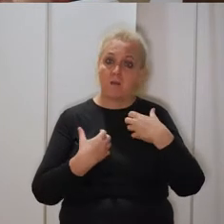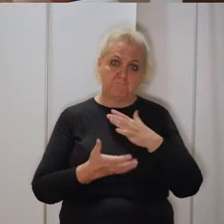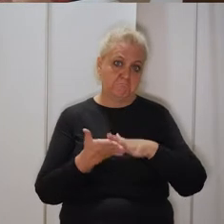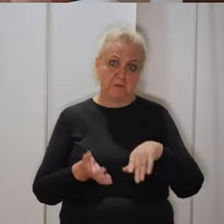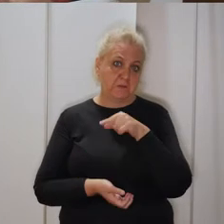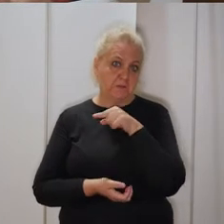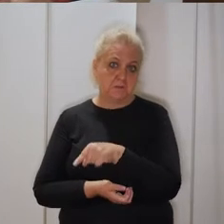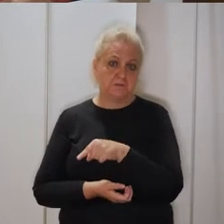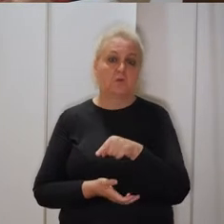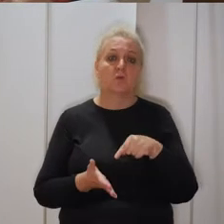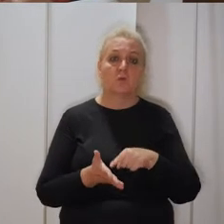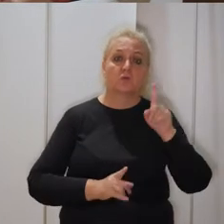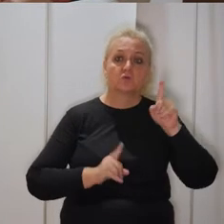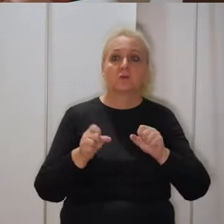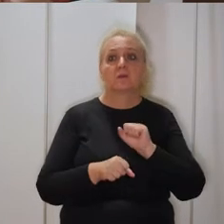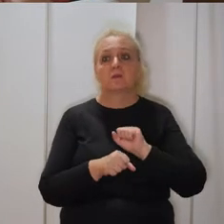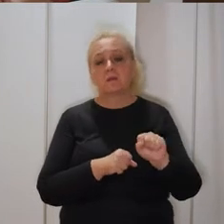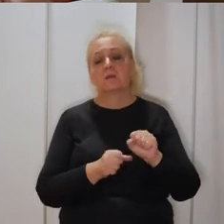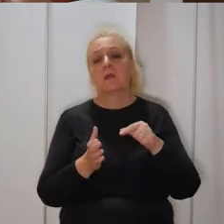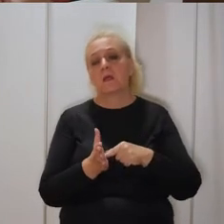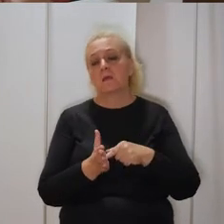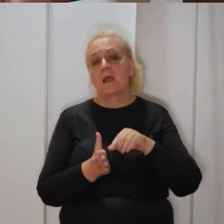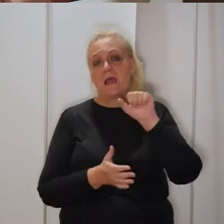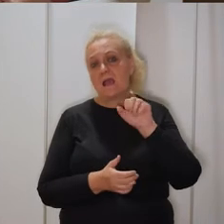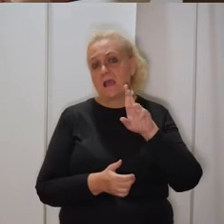i to czasami jest też taki art breed,